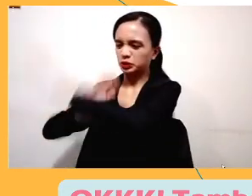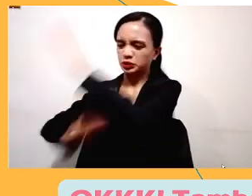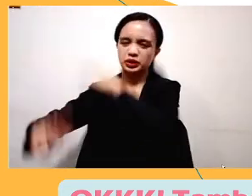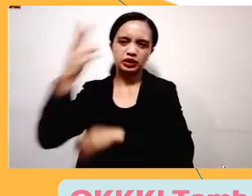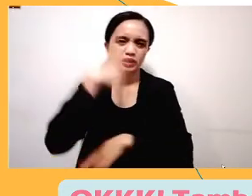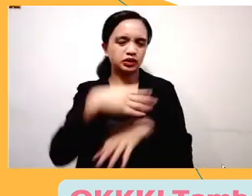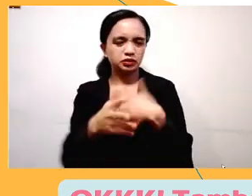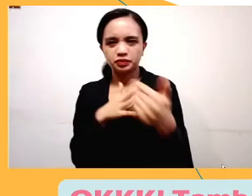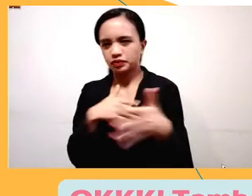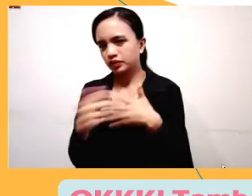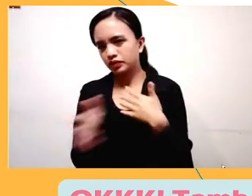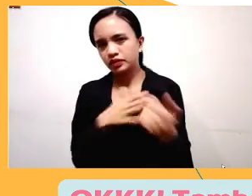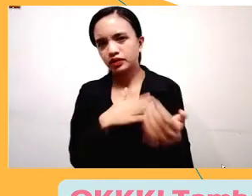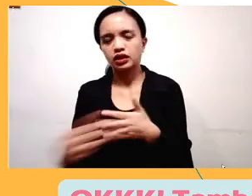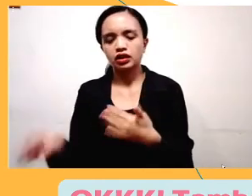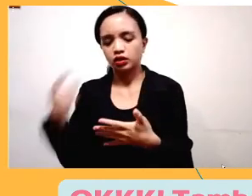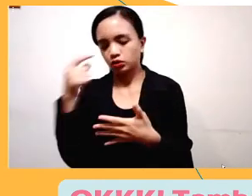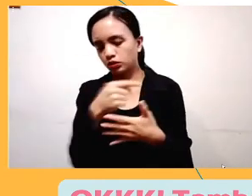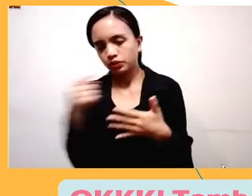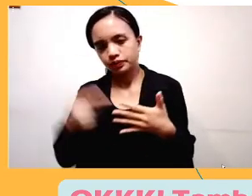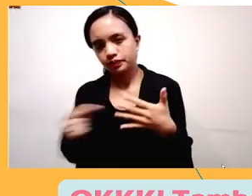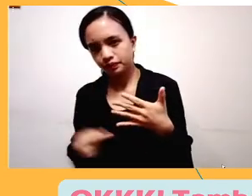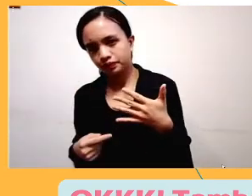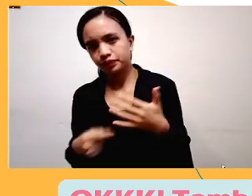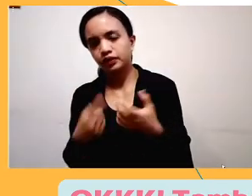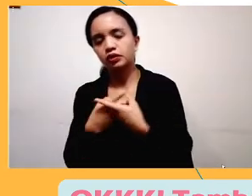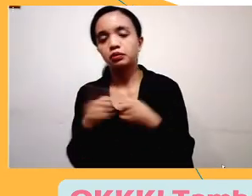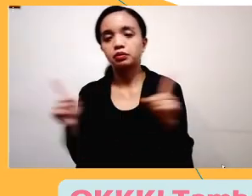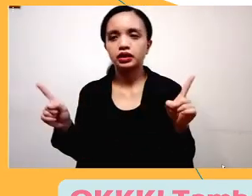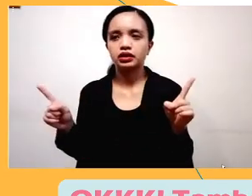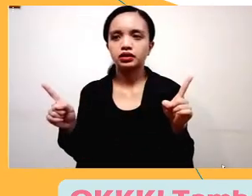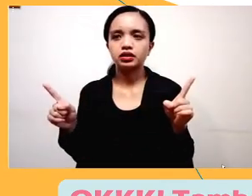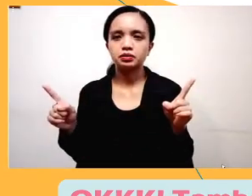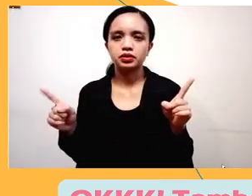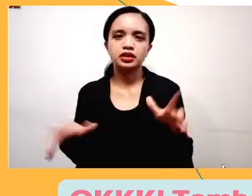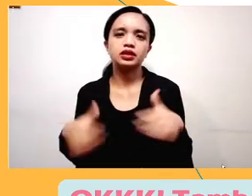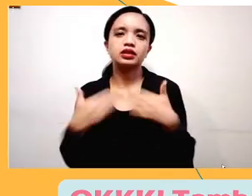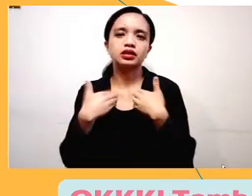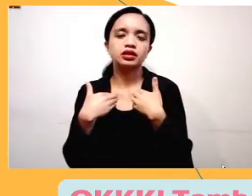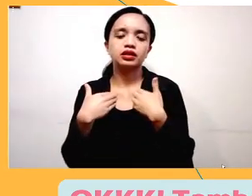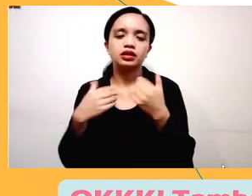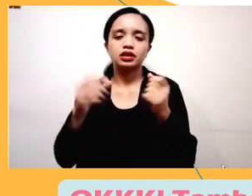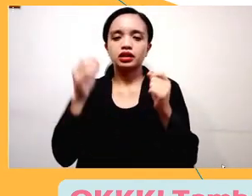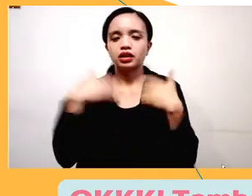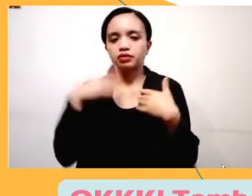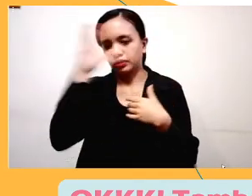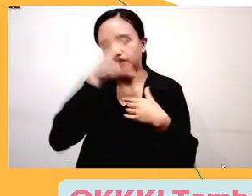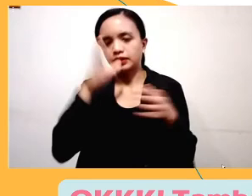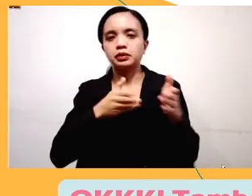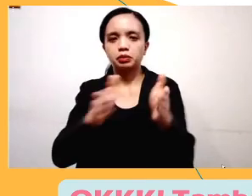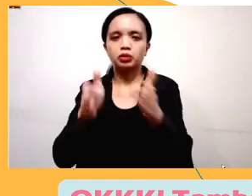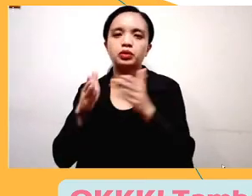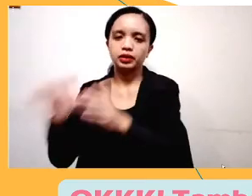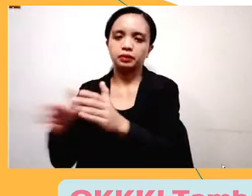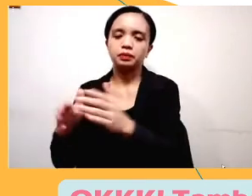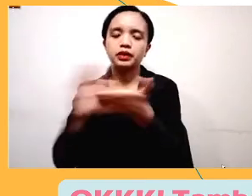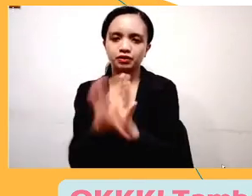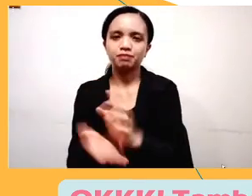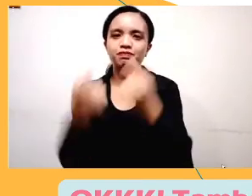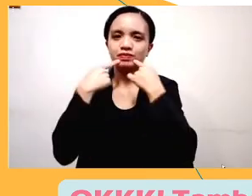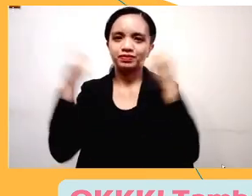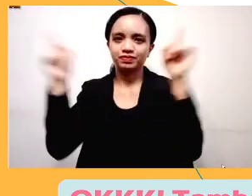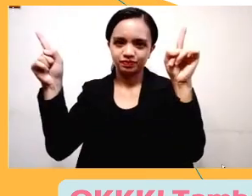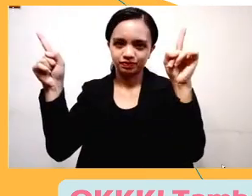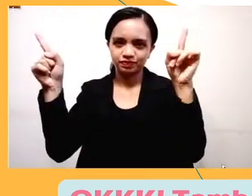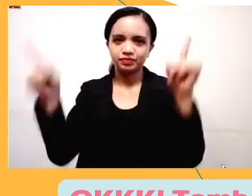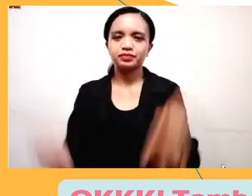at anot lahat. But it is beautiful. You'll get there. You'll find your way. Uunlad ka. Walang ibang